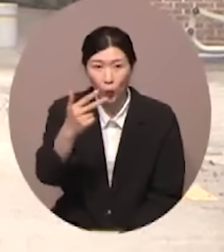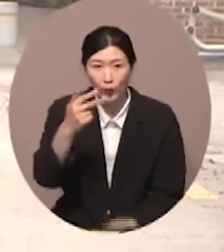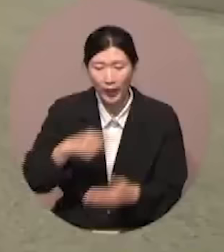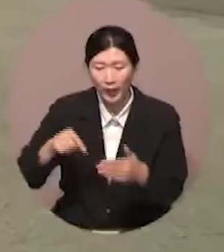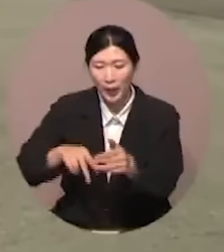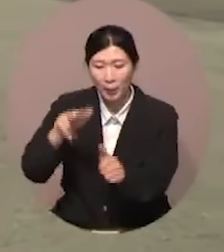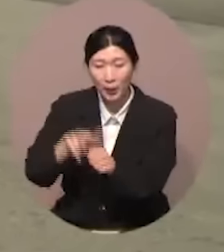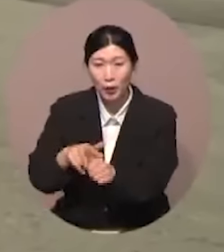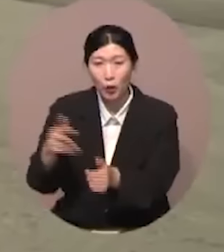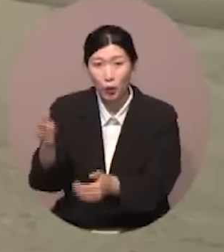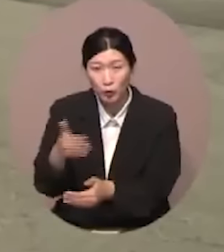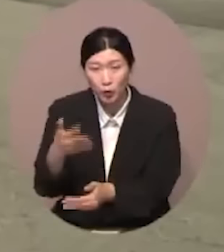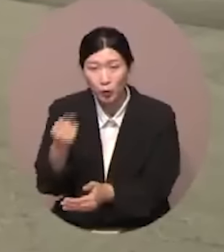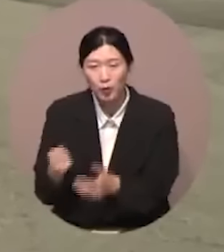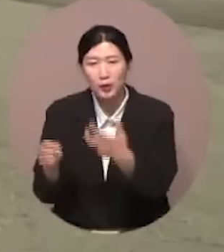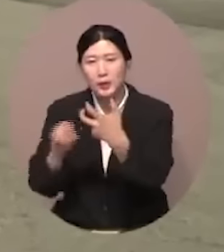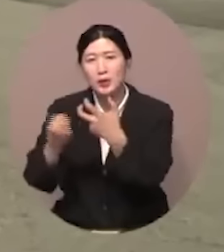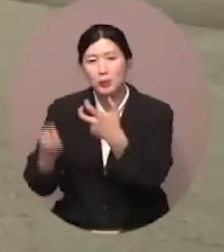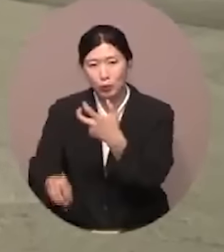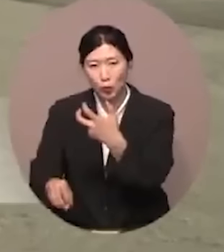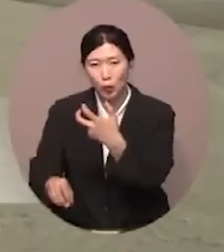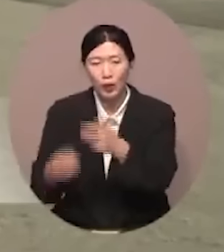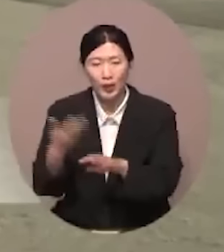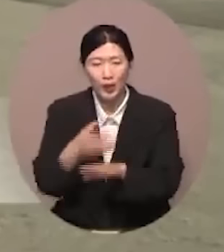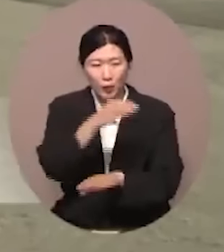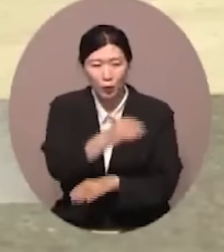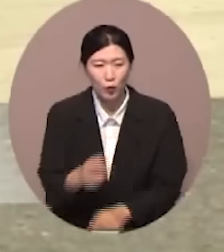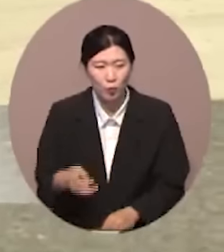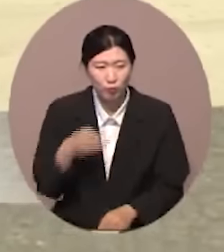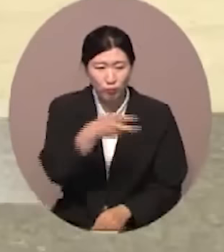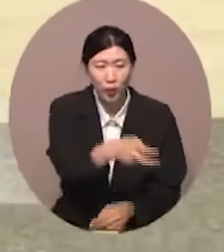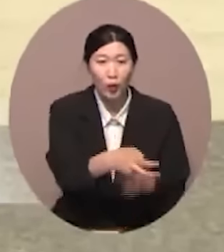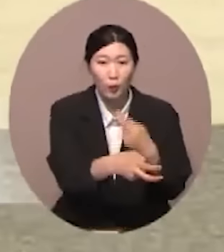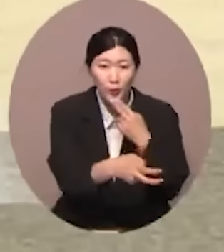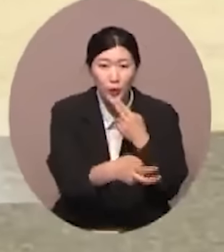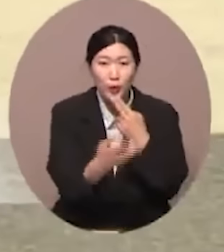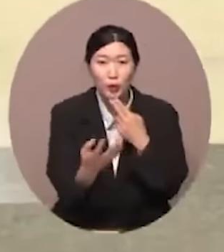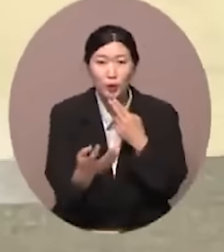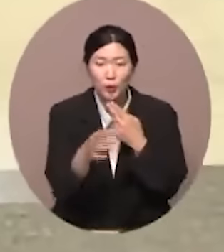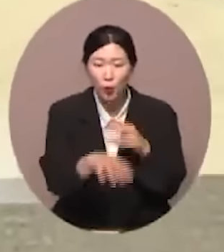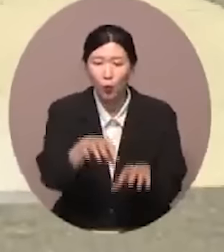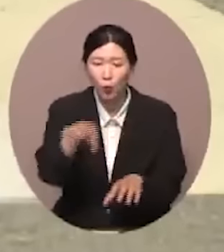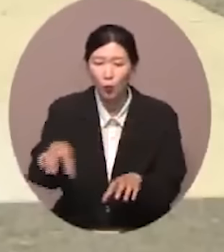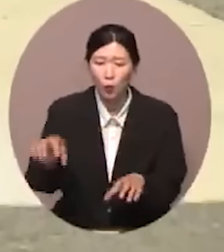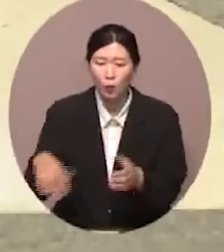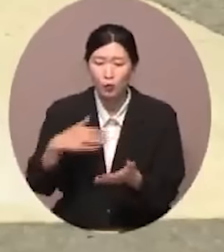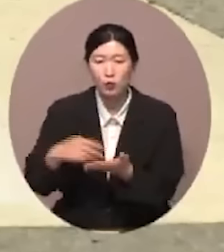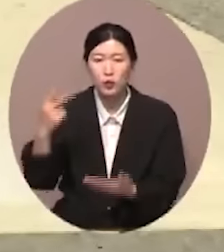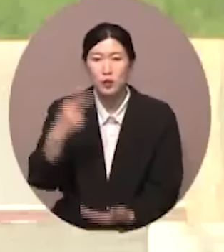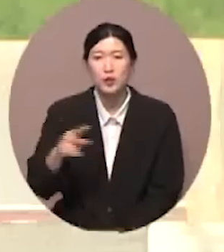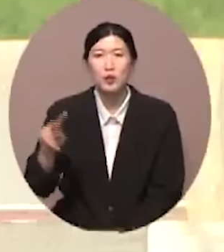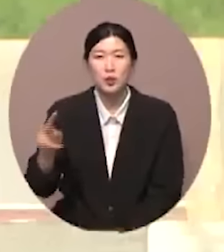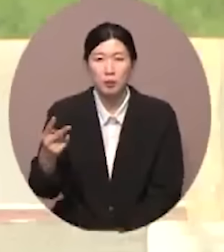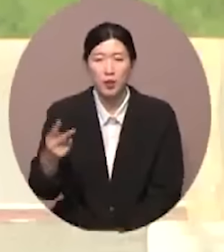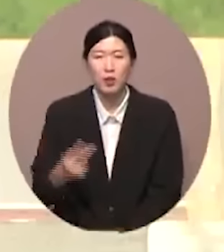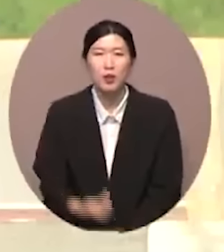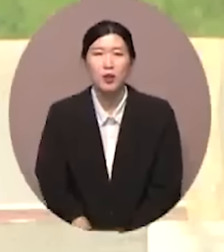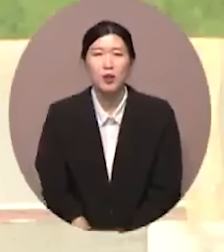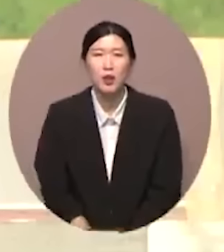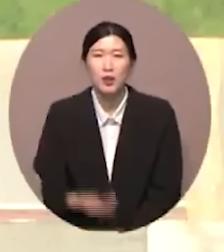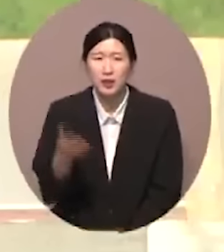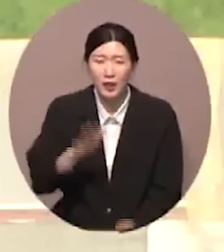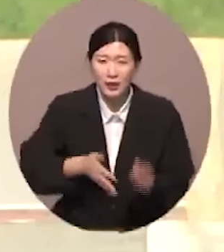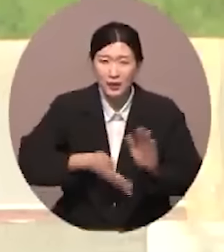없습니다. 이 가운데 다른 지역으로 이동할 대중교통마저 없는 마을이 2,200여 곳이나 됩니다. 그러나